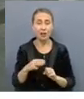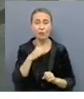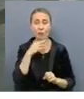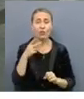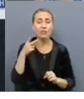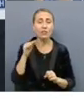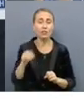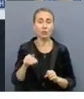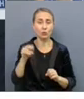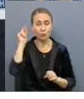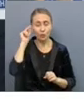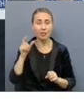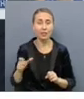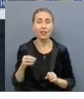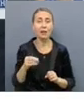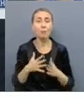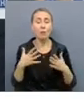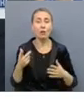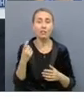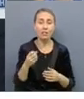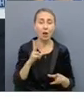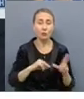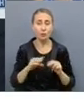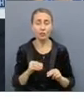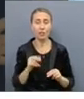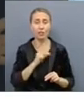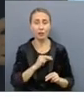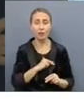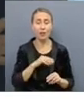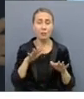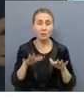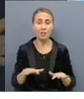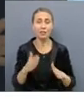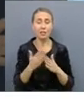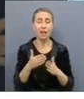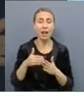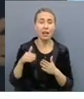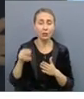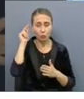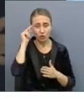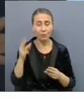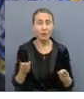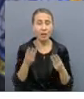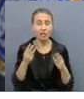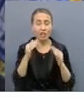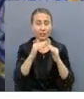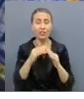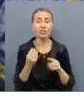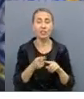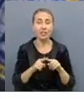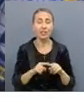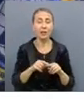студентов. Работают более 100 преподавателей. На территории учебного заведения имеется отдельное здание учебно-пожарной части, оснащенный